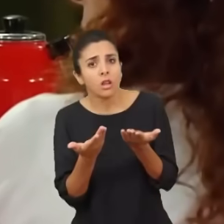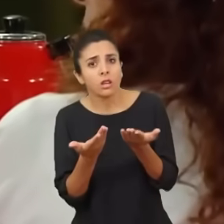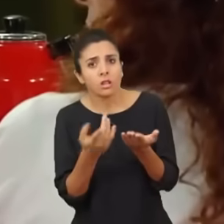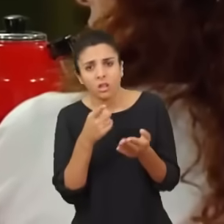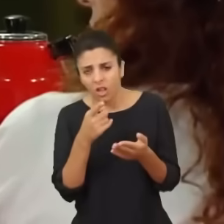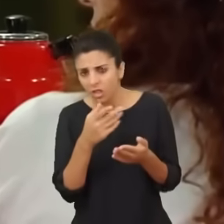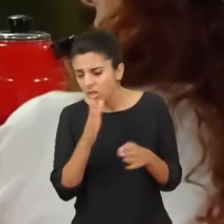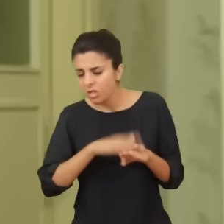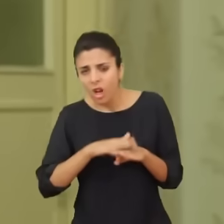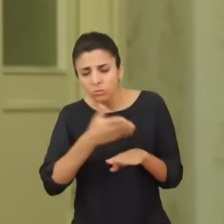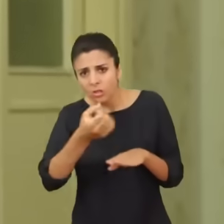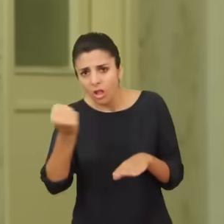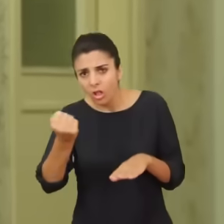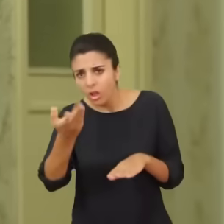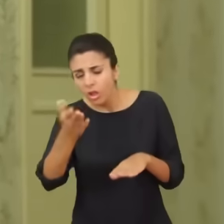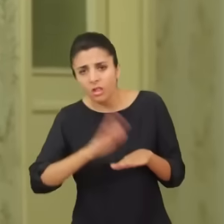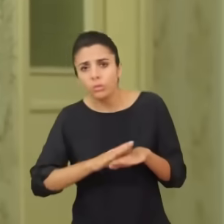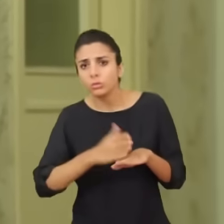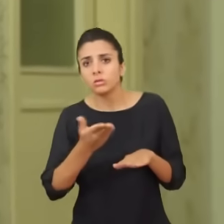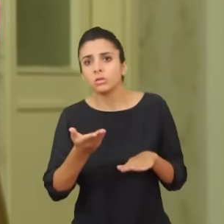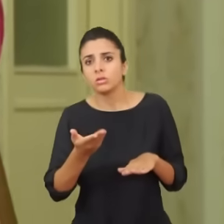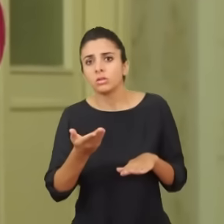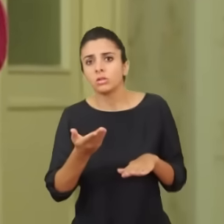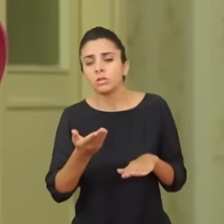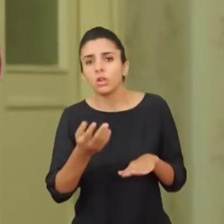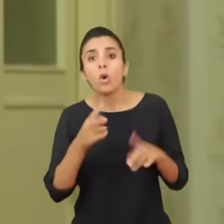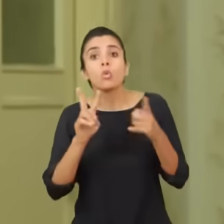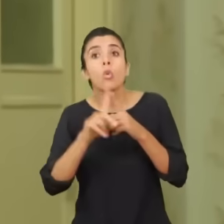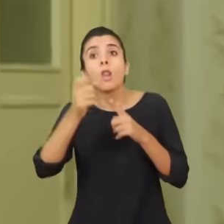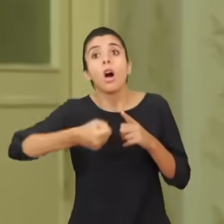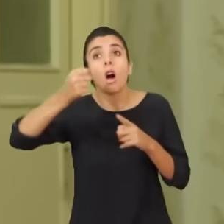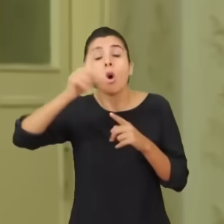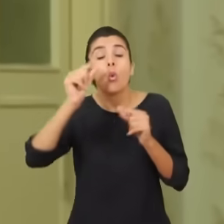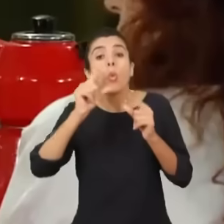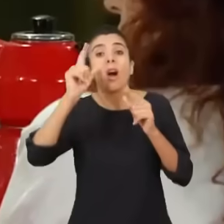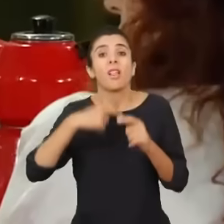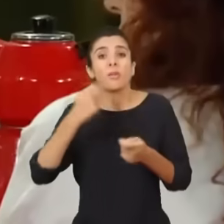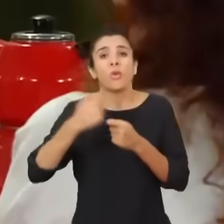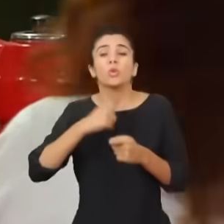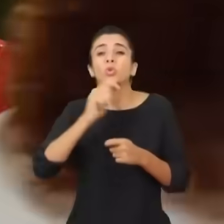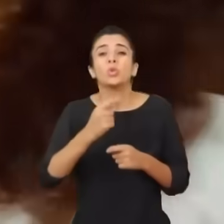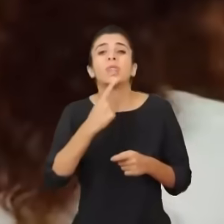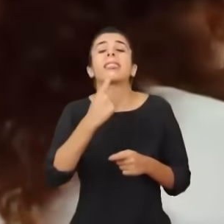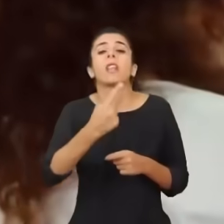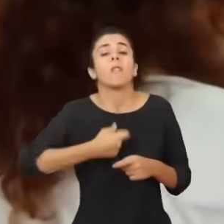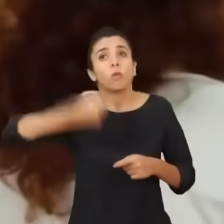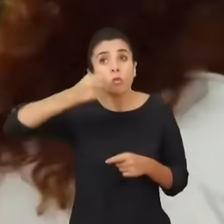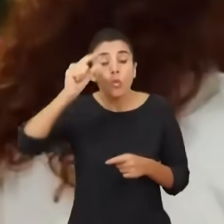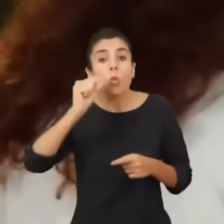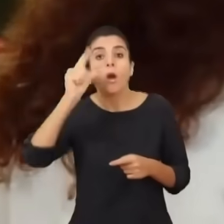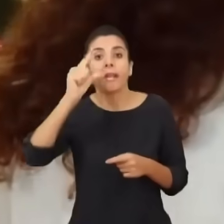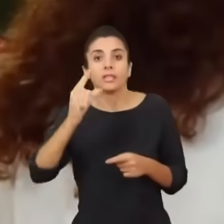O ne öyle elindeki ya? Ne yapacaksın oğlum? Şey, Nurtenleri uyandıracağım Fehmi'ciğim. Söz verdiydim. Rukiye ya.